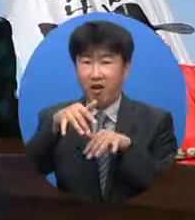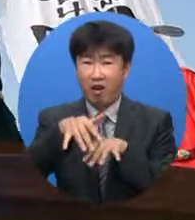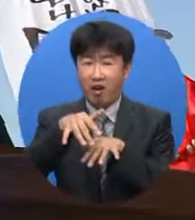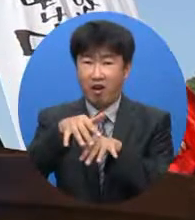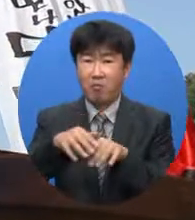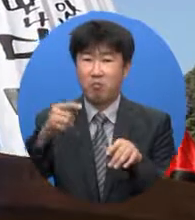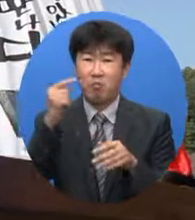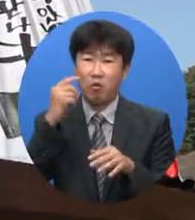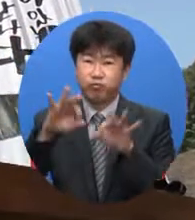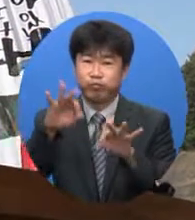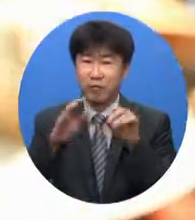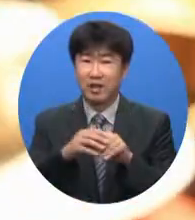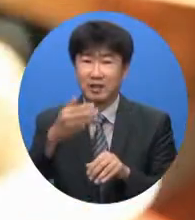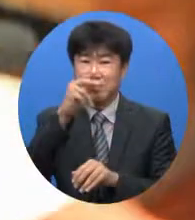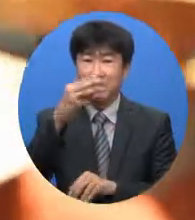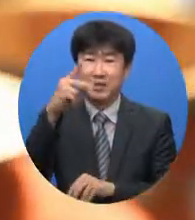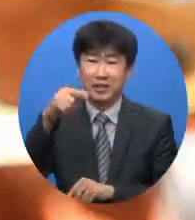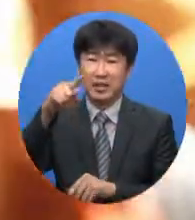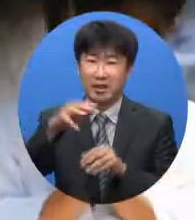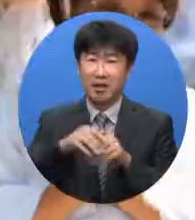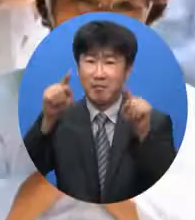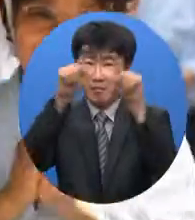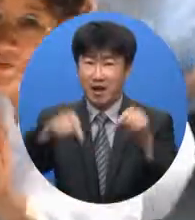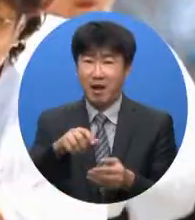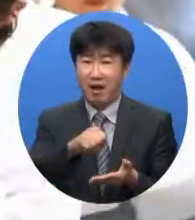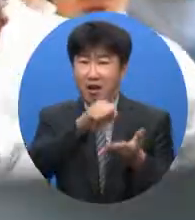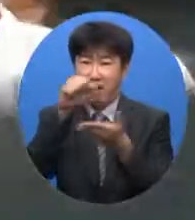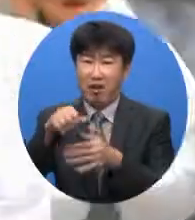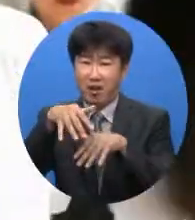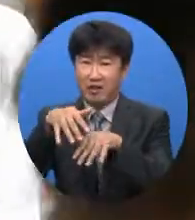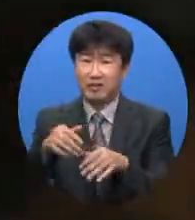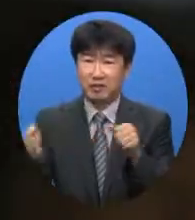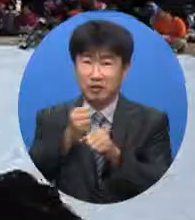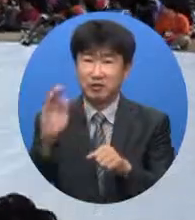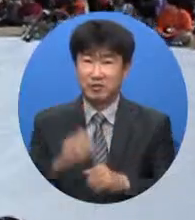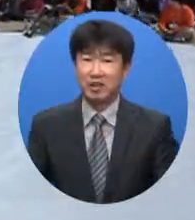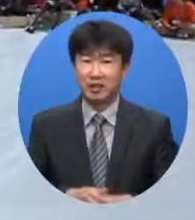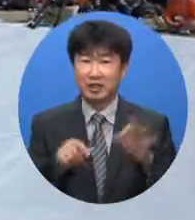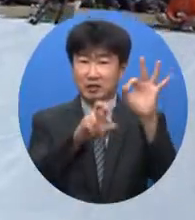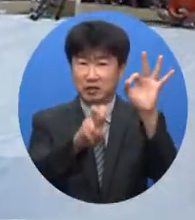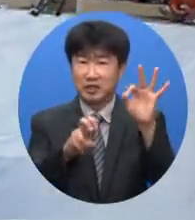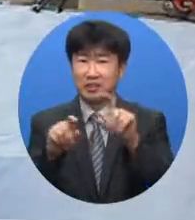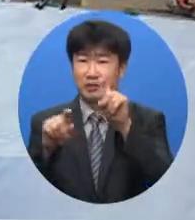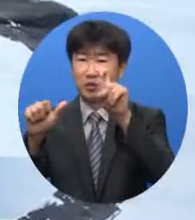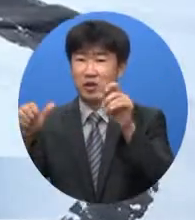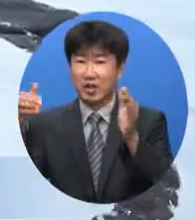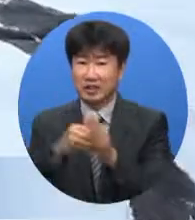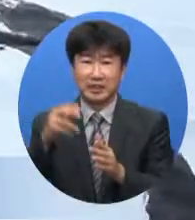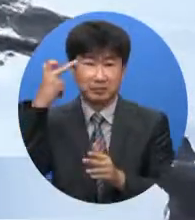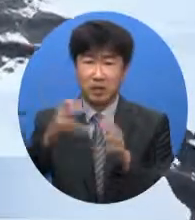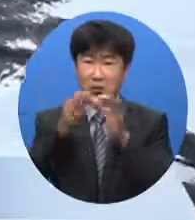선두로 모형 대장경판을 나르는 행렬이 펼쳐집니다. 한편 올 대장경 세계문화축전은 10월 20일부터